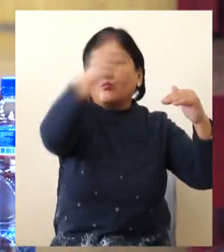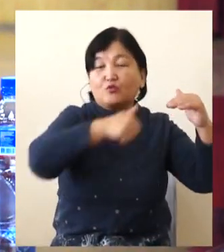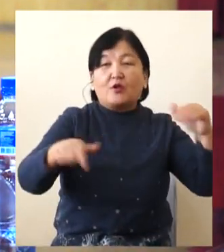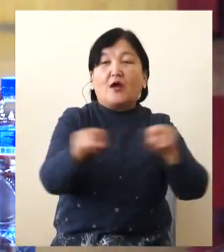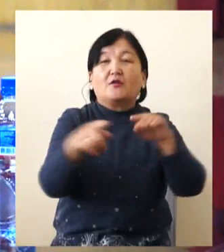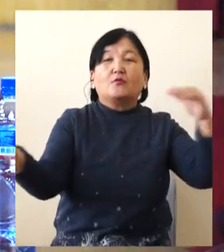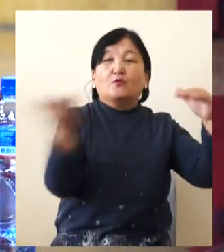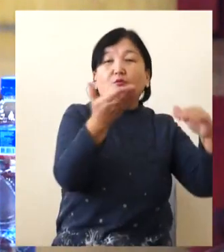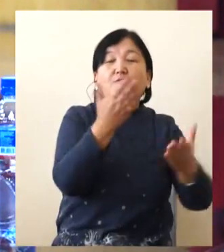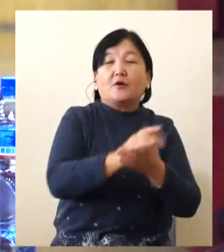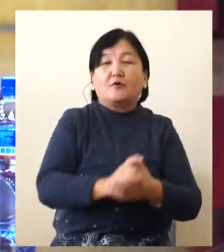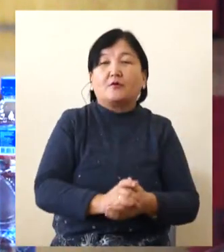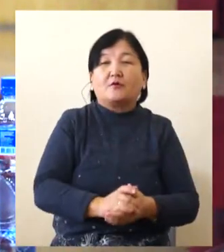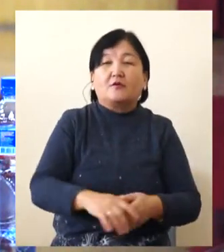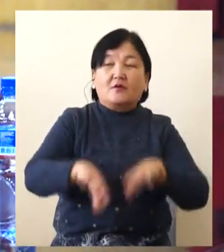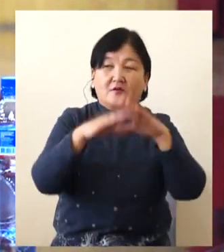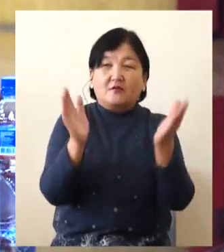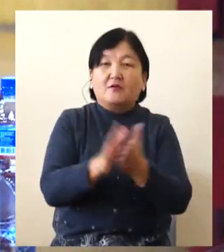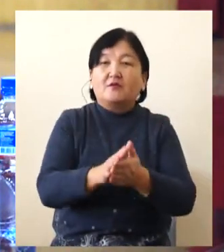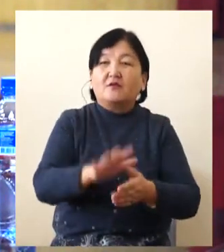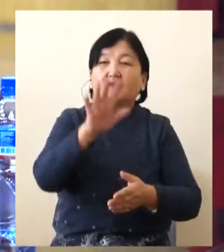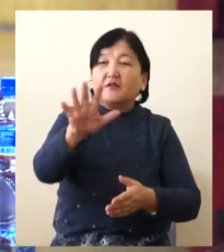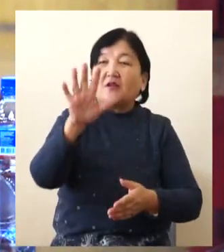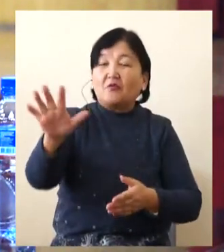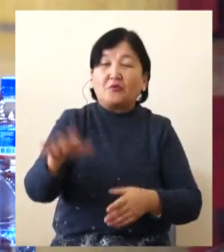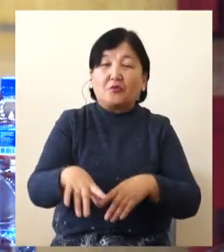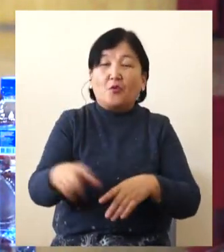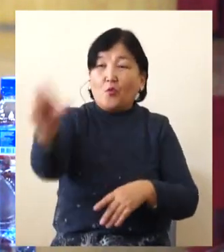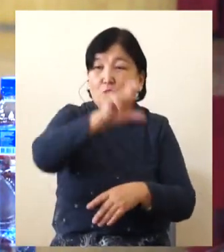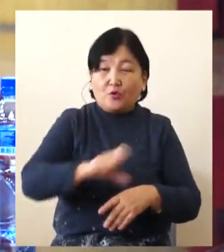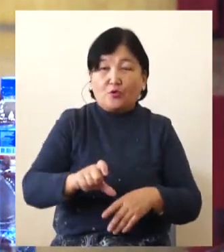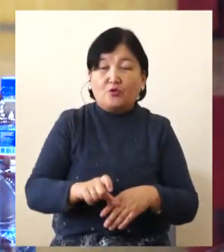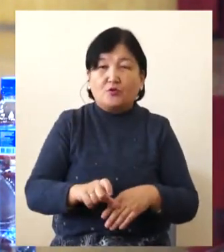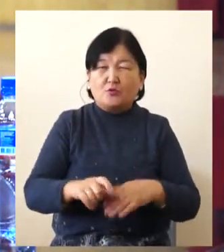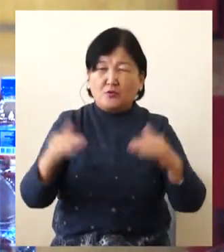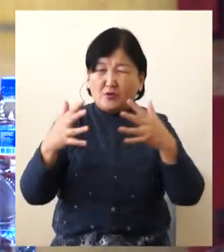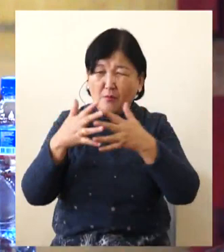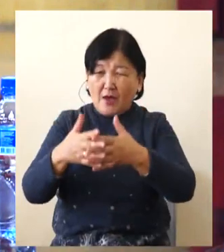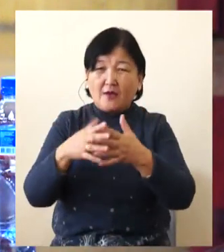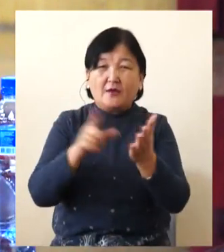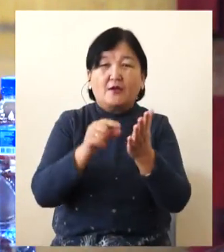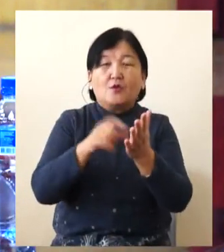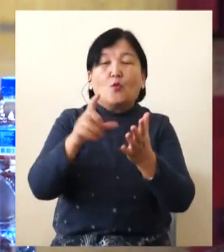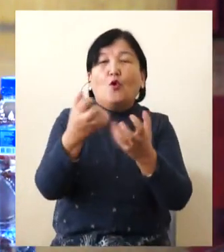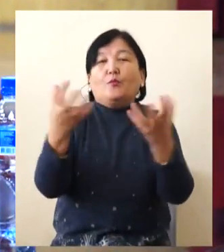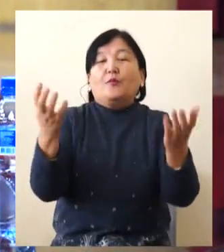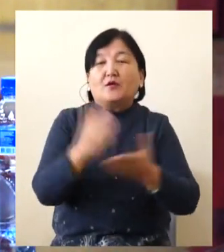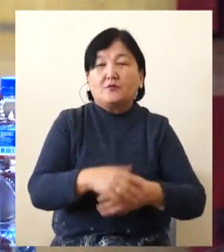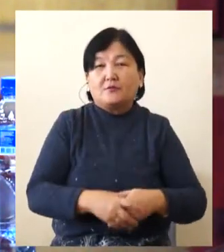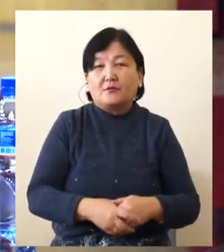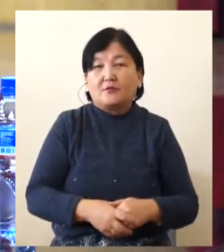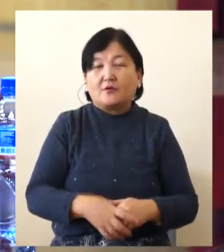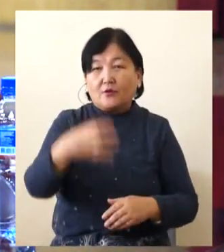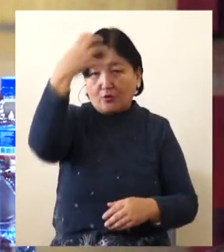байхгүй. Тэгэхээр асуулт а энэ 50 хэдэн дотор чинь зөндөө олон байр хэрэгтэй хүн бас байгаа байх. Тэгэхээр энэ төрийн энэ зохицуулна гэж байгаа бүх